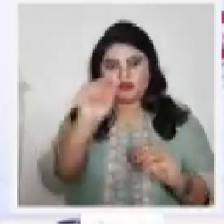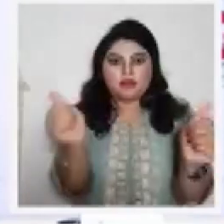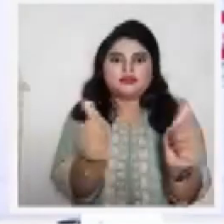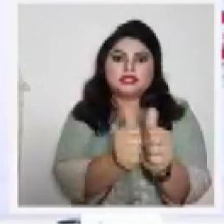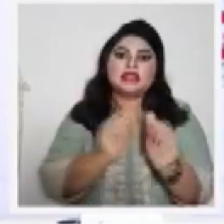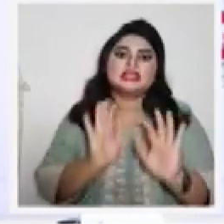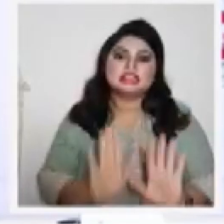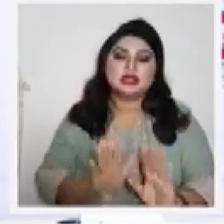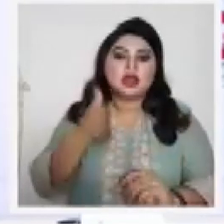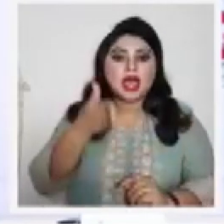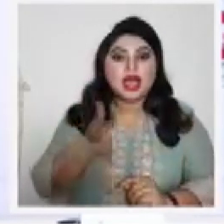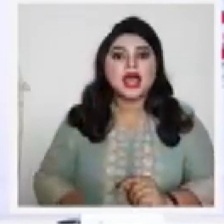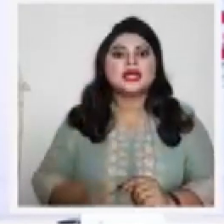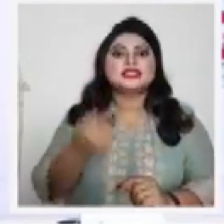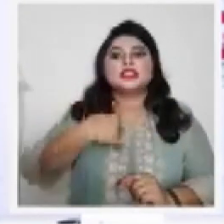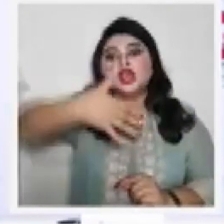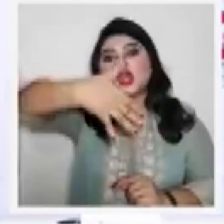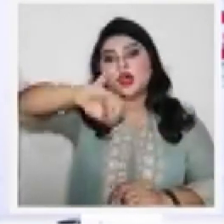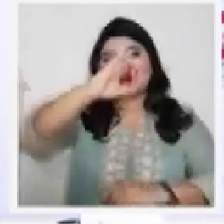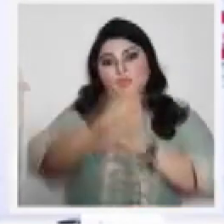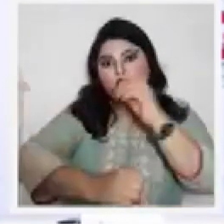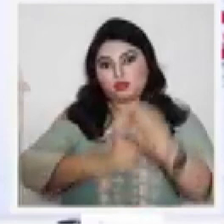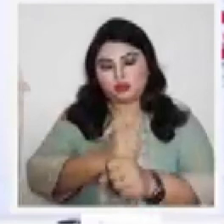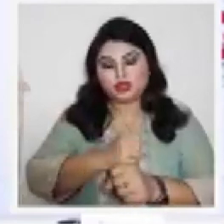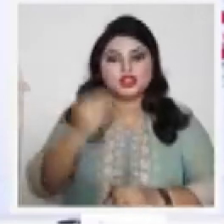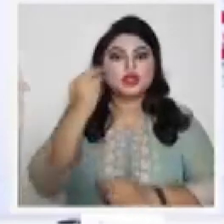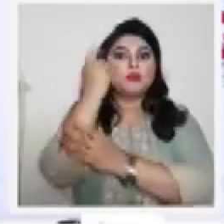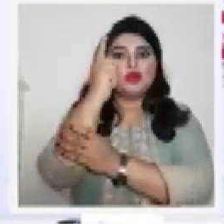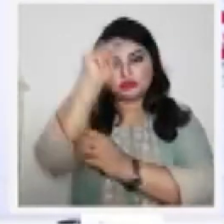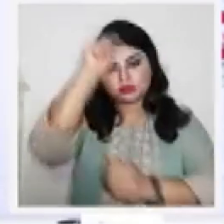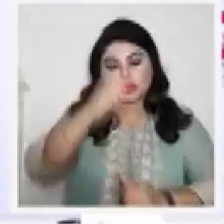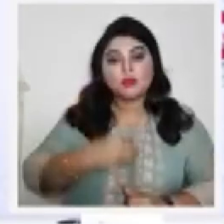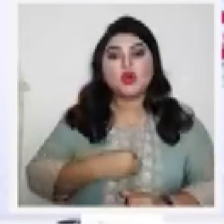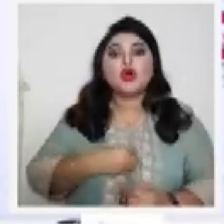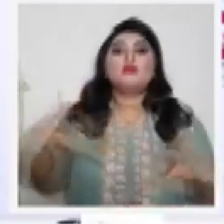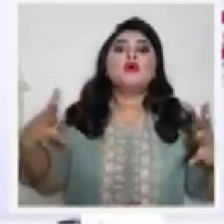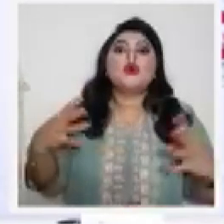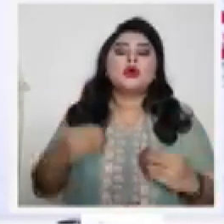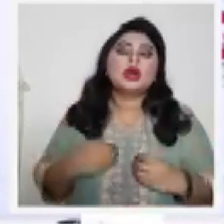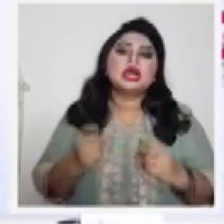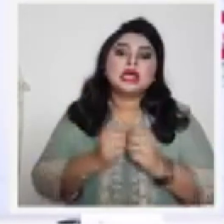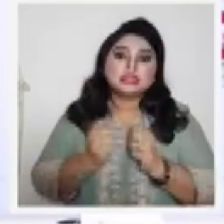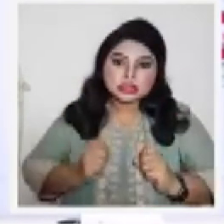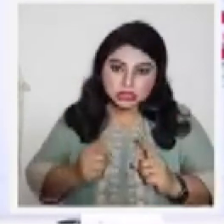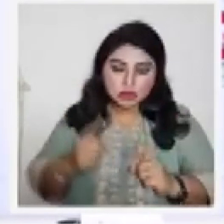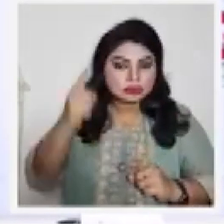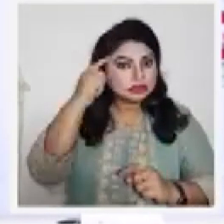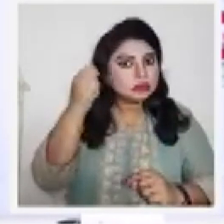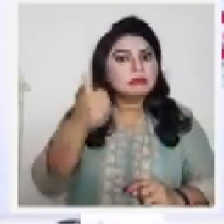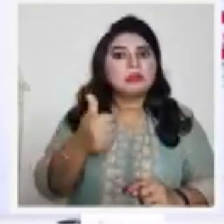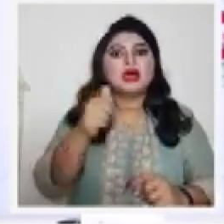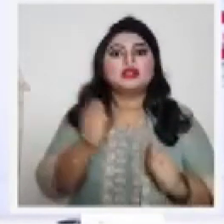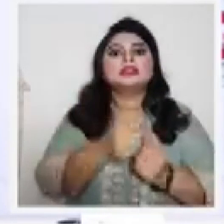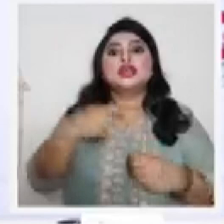দিনটির মূলমন্ত্র হল বঙ্গমাতা হলেন ত্যাগ ও সৌন্দর্যের সাহসী প্রতীক। 71-এর মুক্তিযুদ্ধ